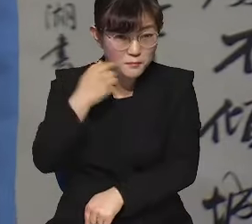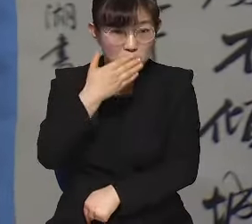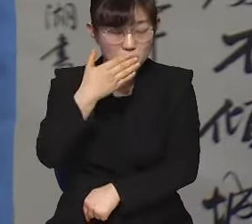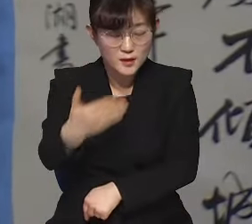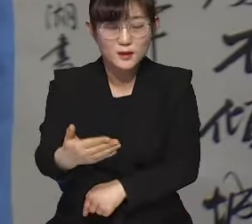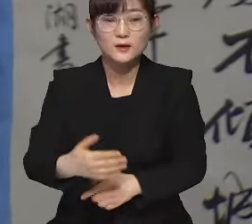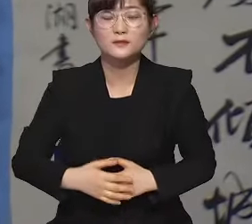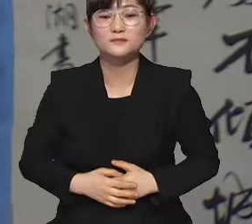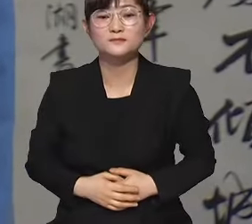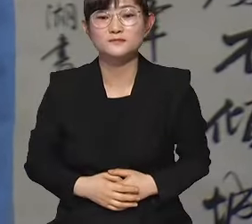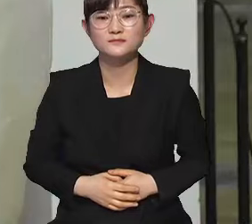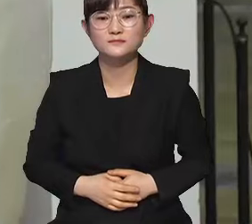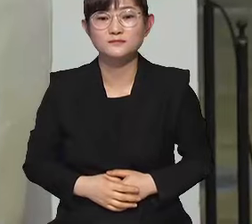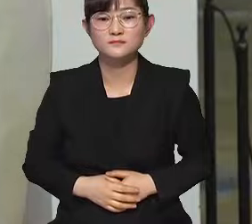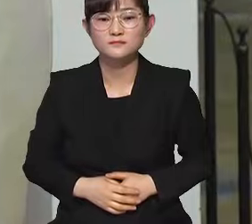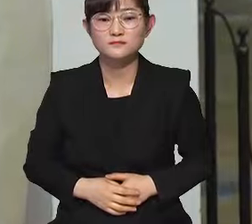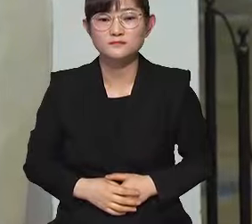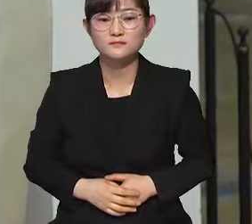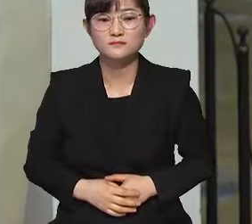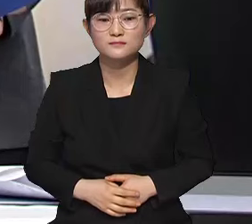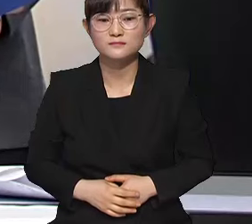진한 감동을 선사합니다.